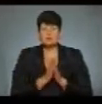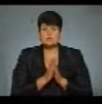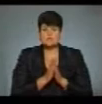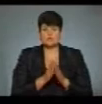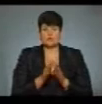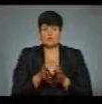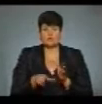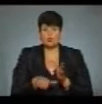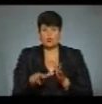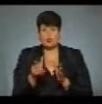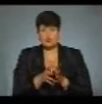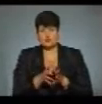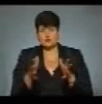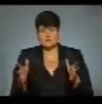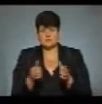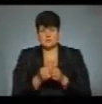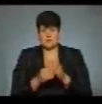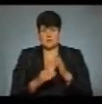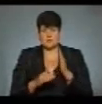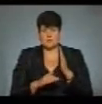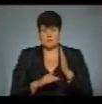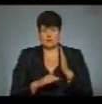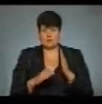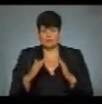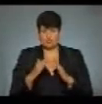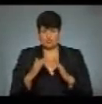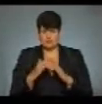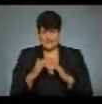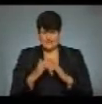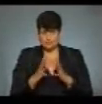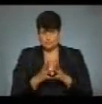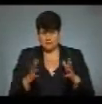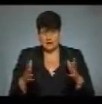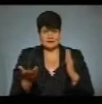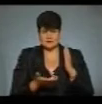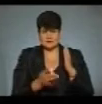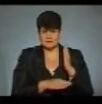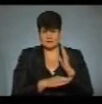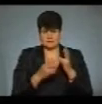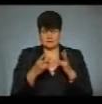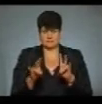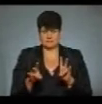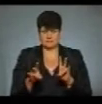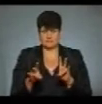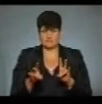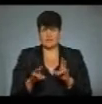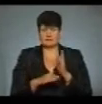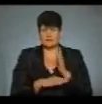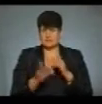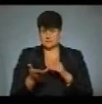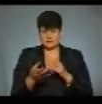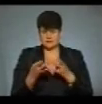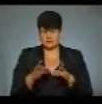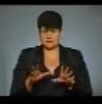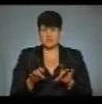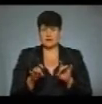дорогу розширили в бік будинку і не зрізали дерева. Ні в якому разі дерева не мають бути, не мають вирізатися. І